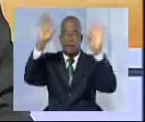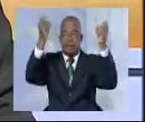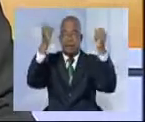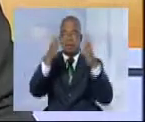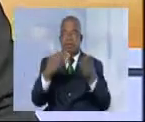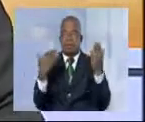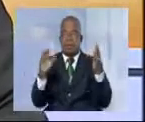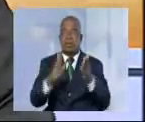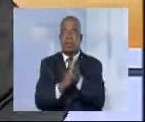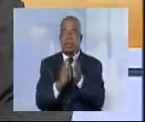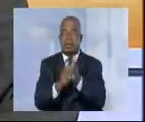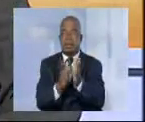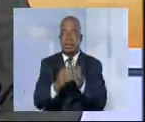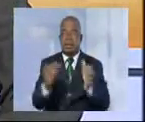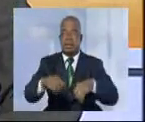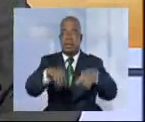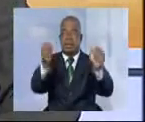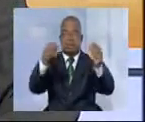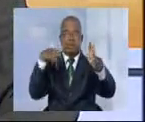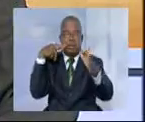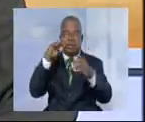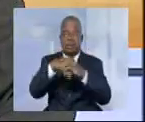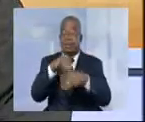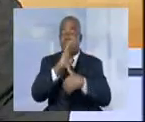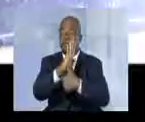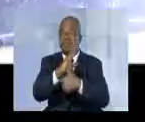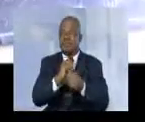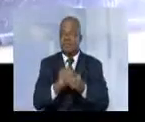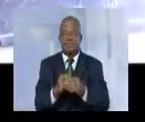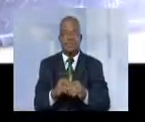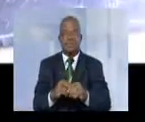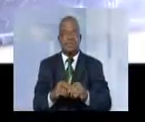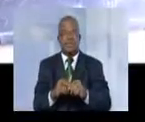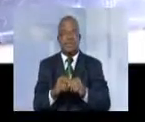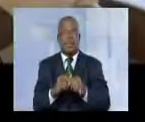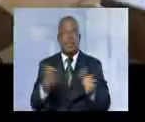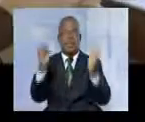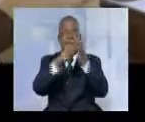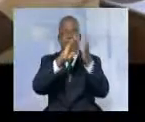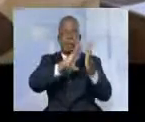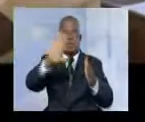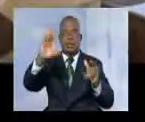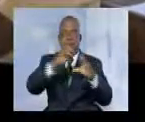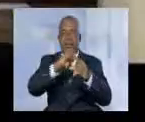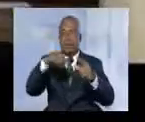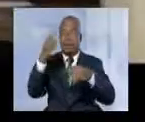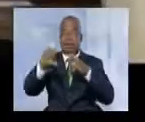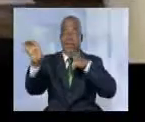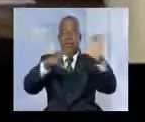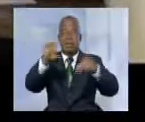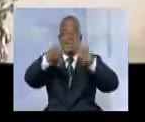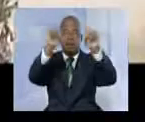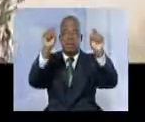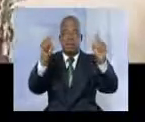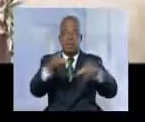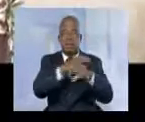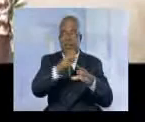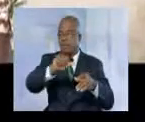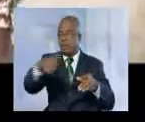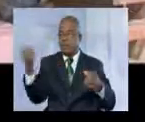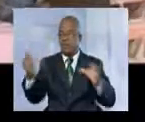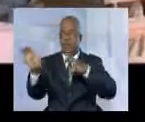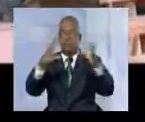repris. Partout où elle est passée, les enseignants étaient à leur poste. Des élèves en pleine interrogation écrite, d'autres au cours